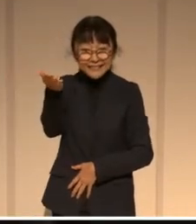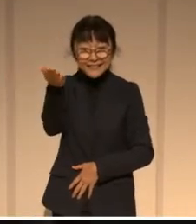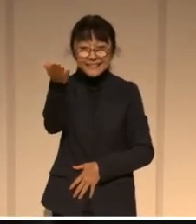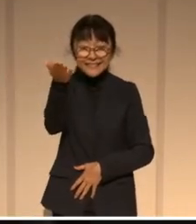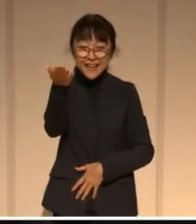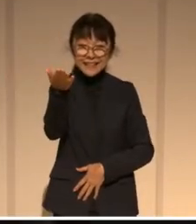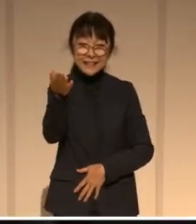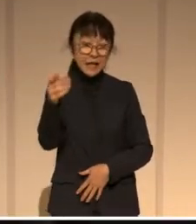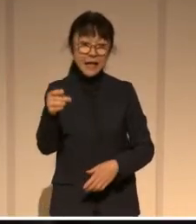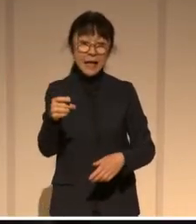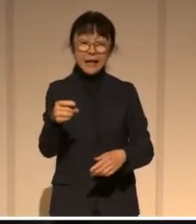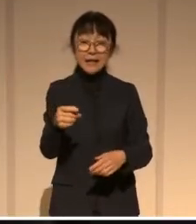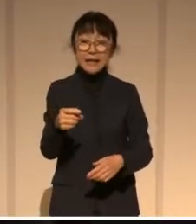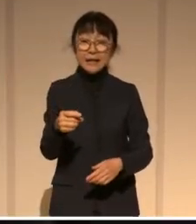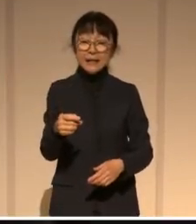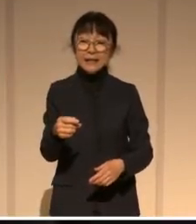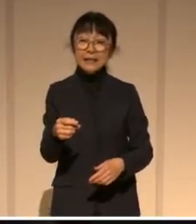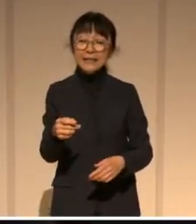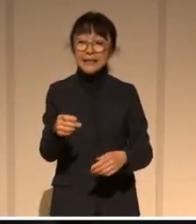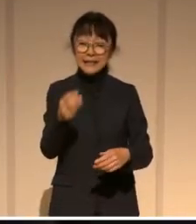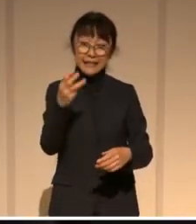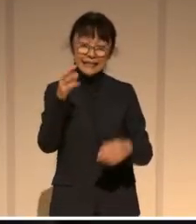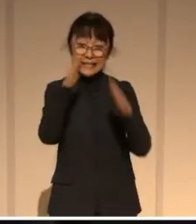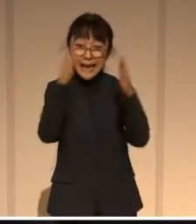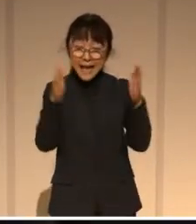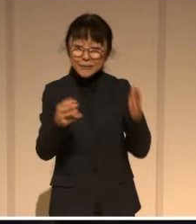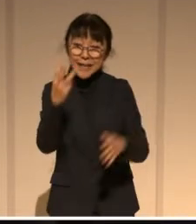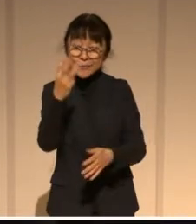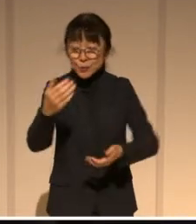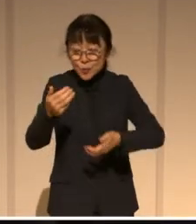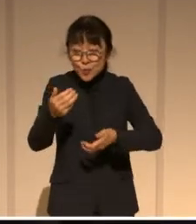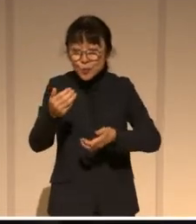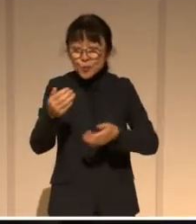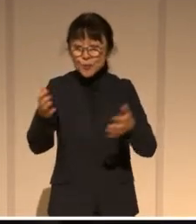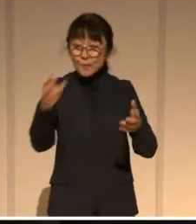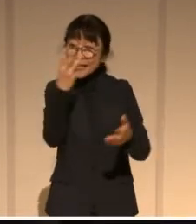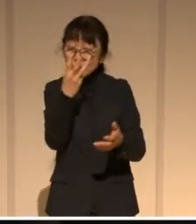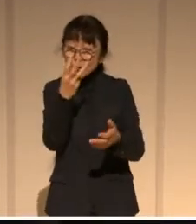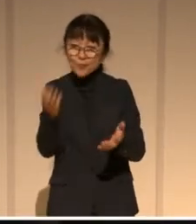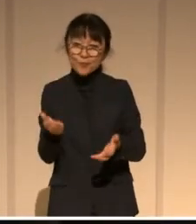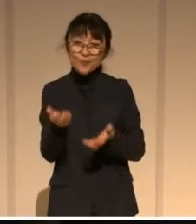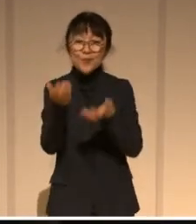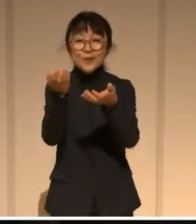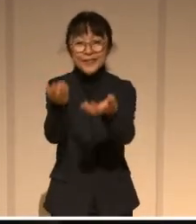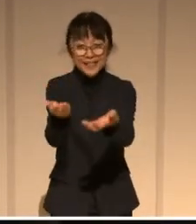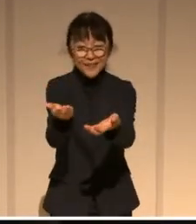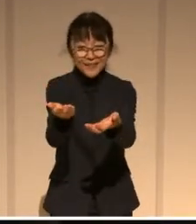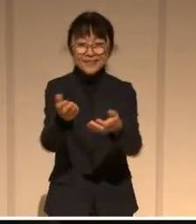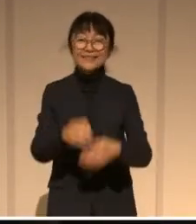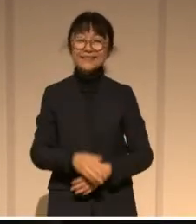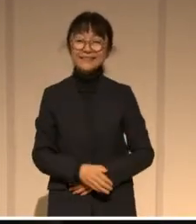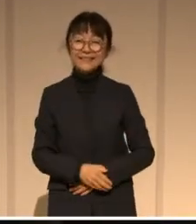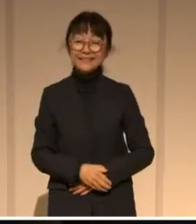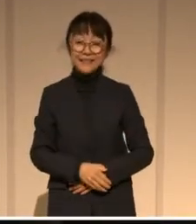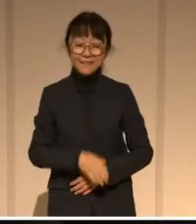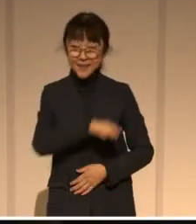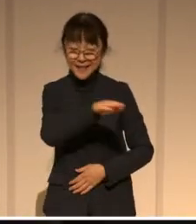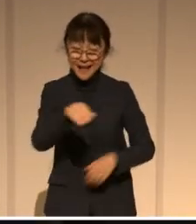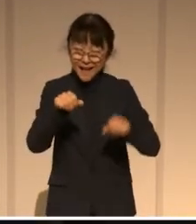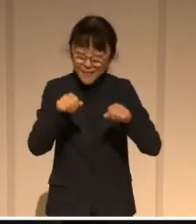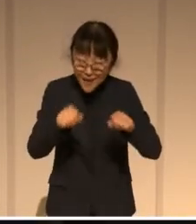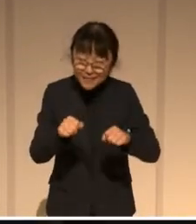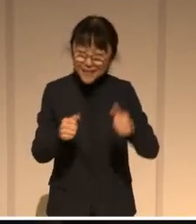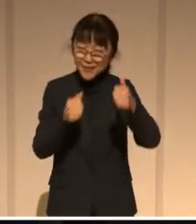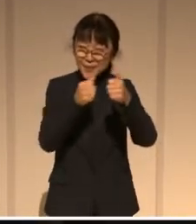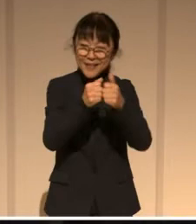先ほども出てくれました砂川の3キャラクターのぬいぐるみ3つセットでお渡ししますのでぜひみなさん頑張って挑戦